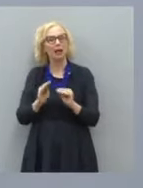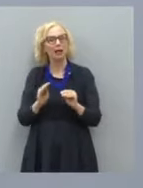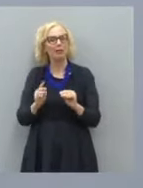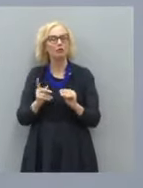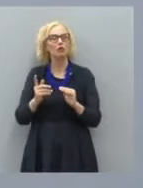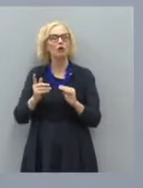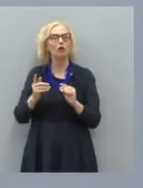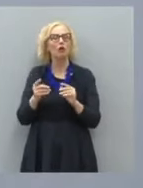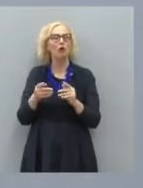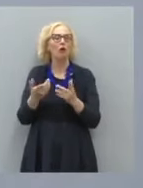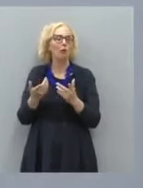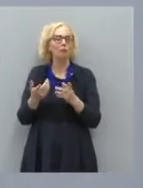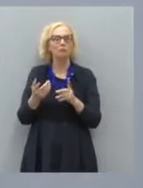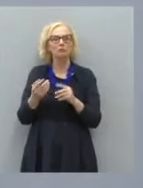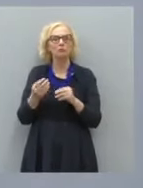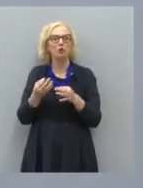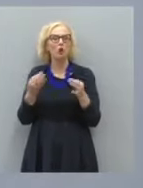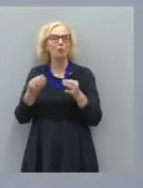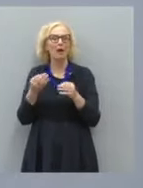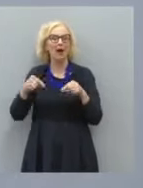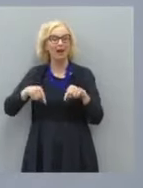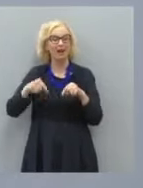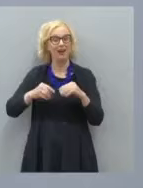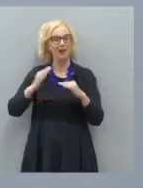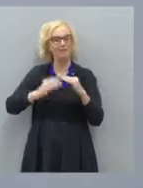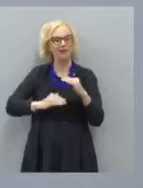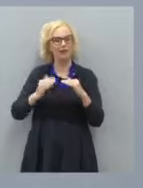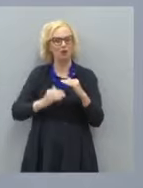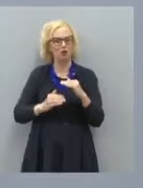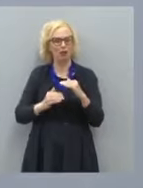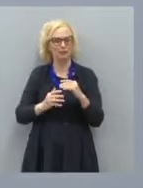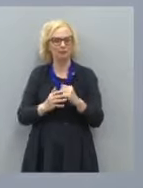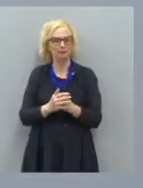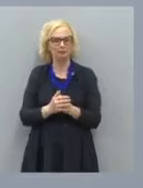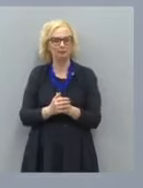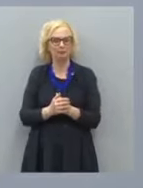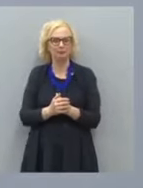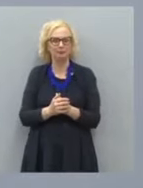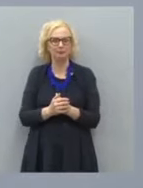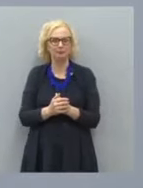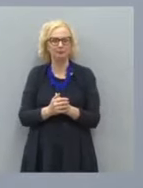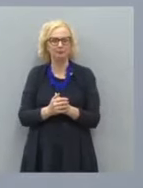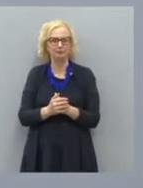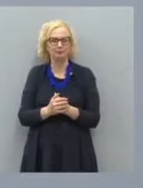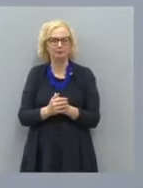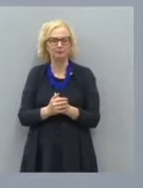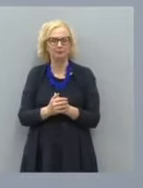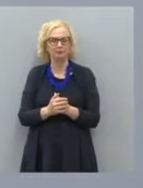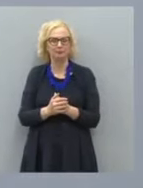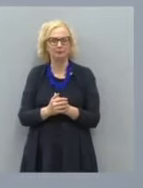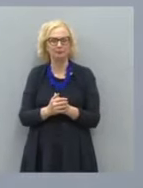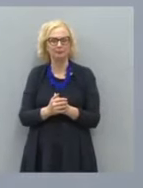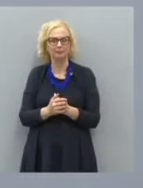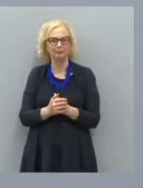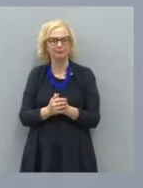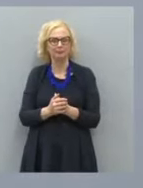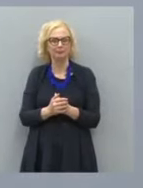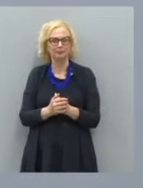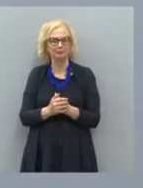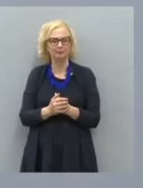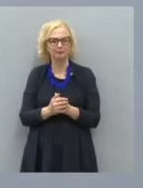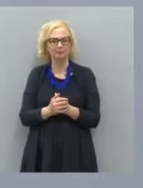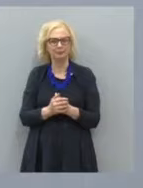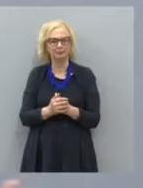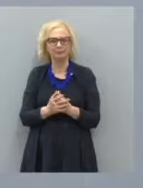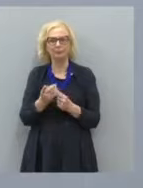rispetto a un classico assestamento che ogni anno facciamo nel mese appunto di di luglio